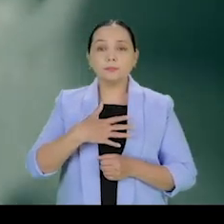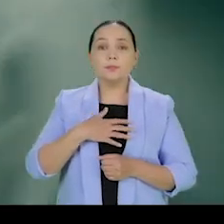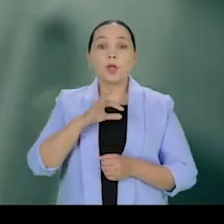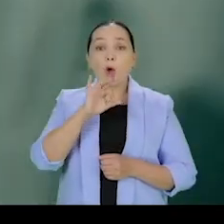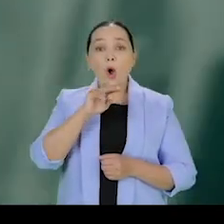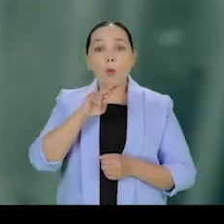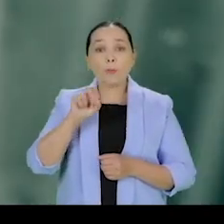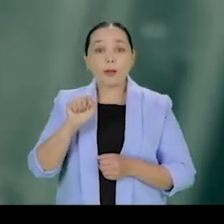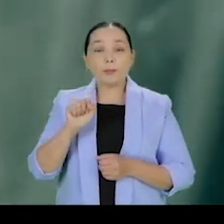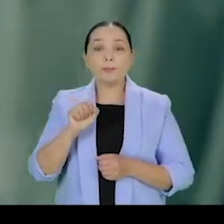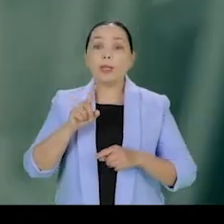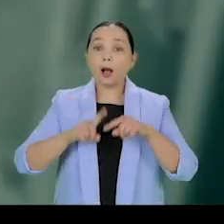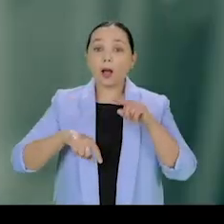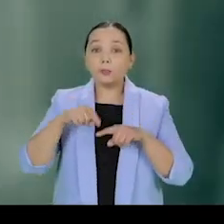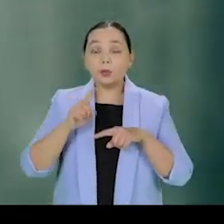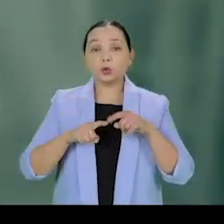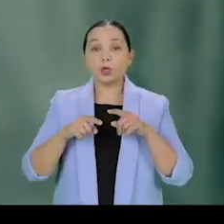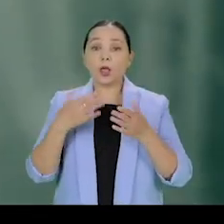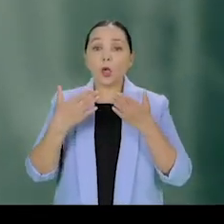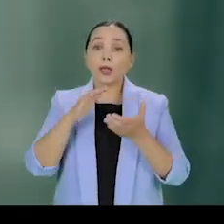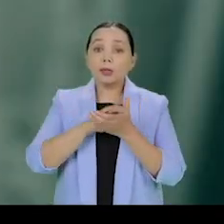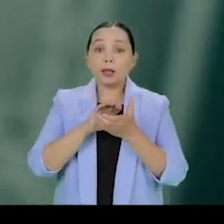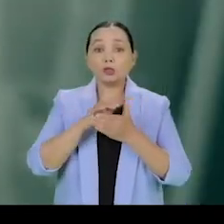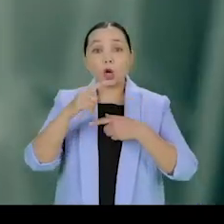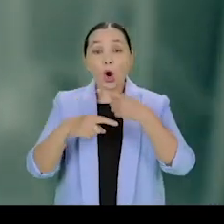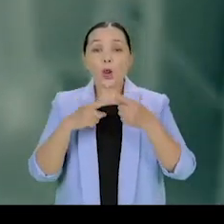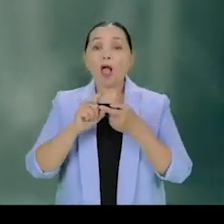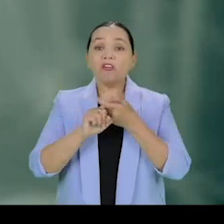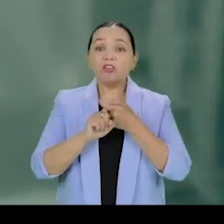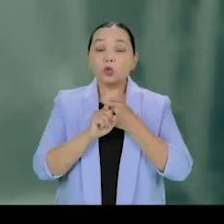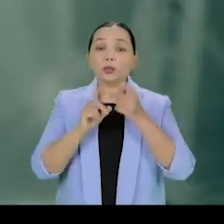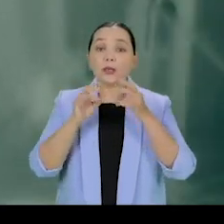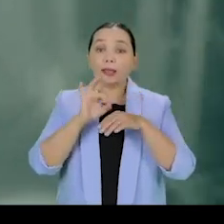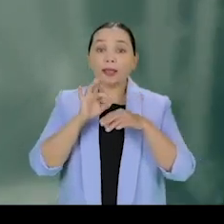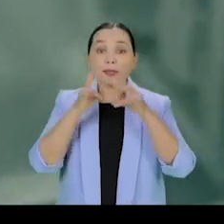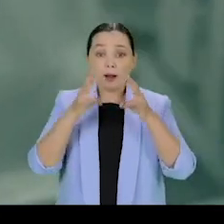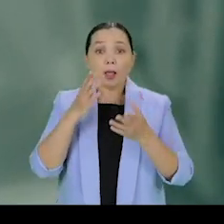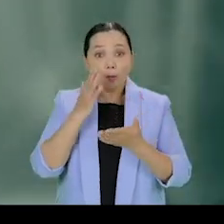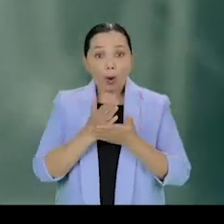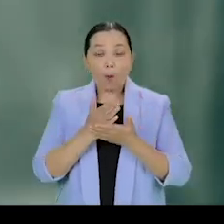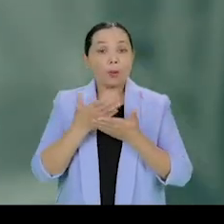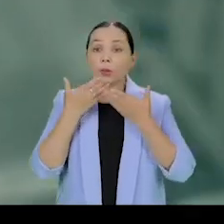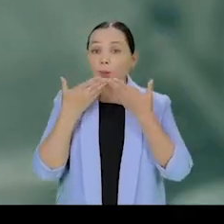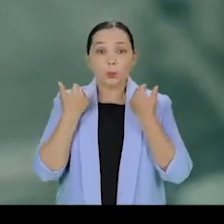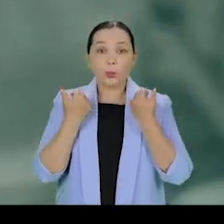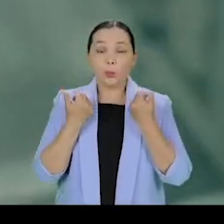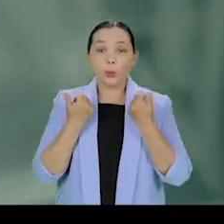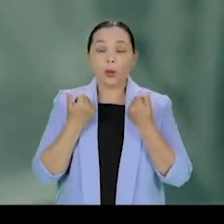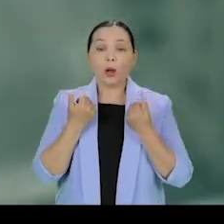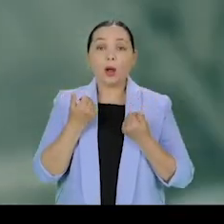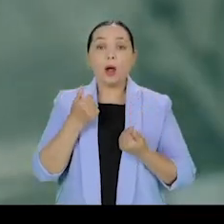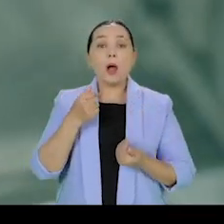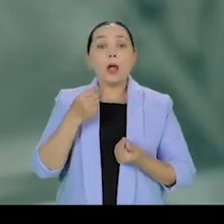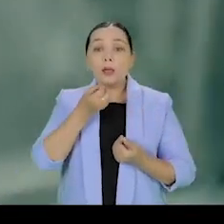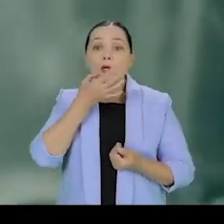Opa, qarindoshlaringiz yo tanishlaringiz orasida virus bilan kasallanganlar bormi? Yo'q.